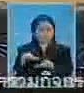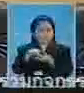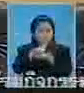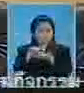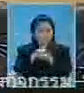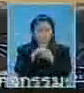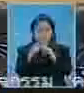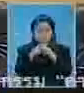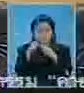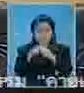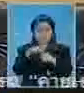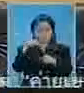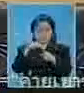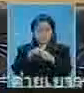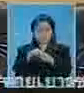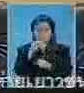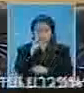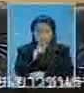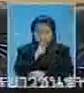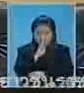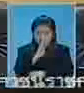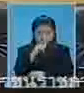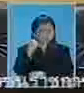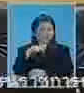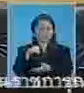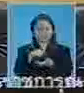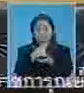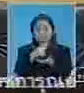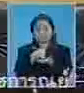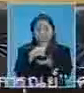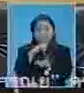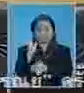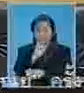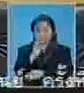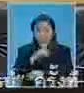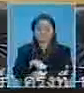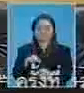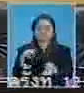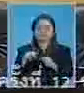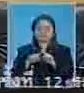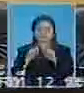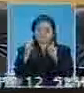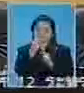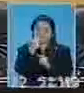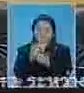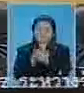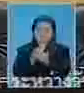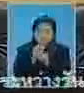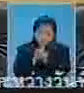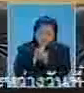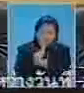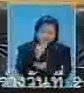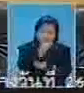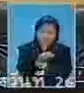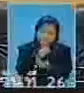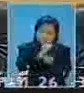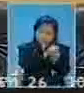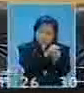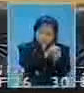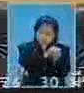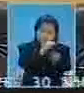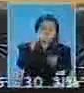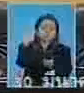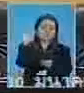น้ำมันนี้ไม่มีใครกล้าพูดหรอกครับว่าเป็นเรื่องง่ายเราเพียงแต่มองว่าเราสะสมเม็ดเงินในกองทุนนี้มาตราบใดที่มีเงินในกองทุ